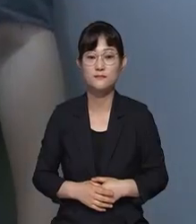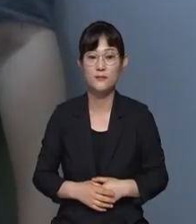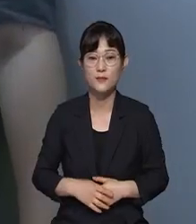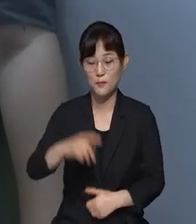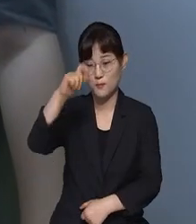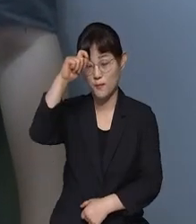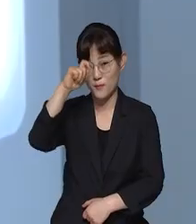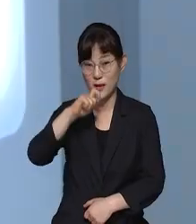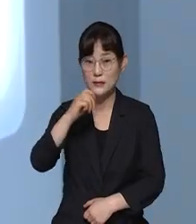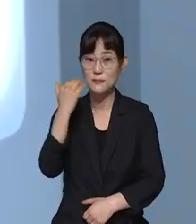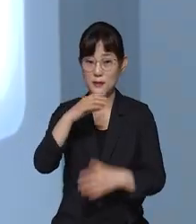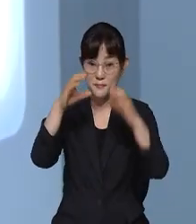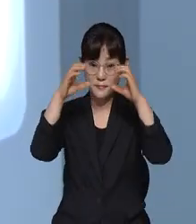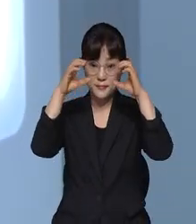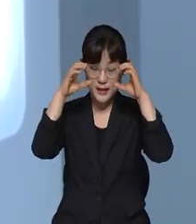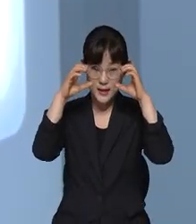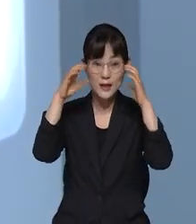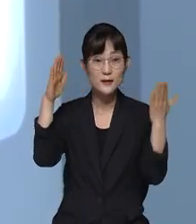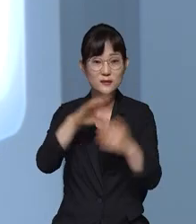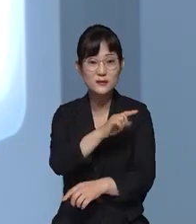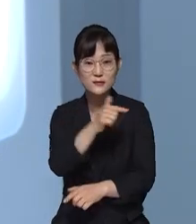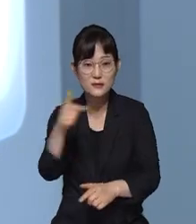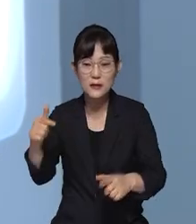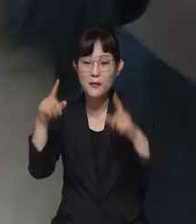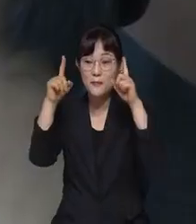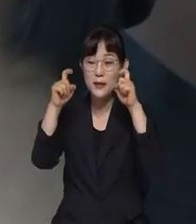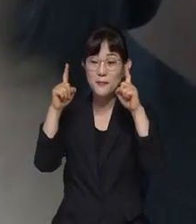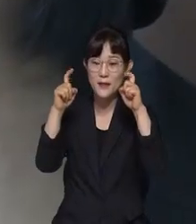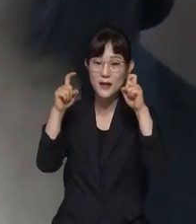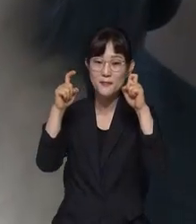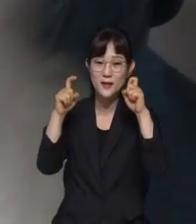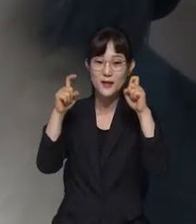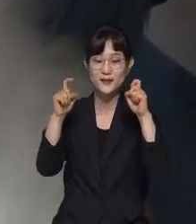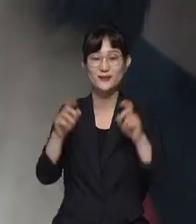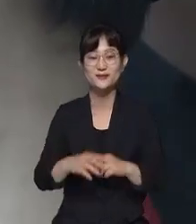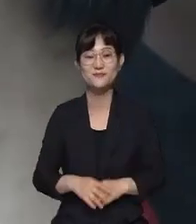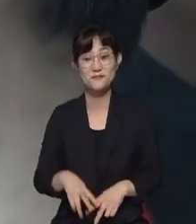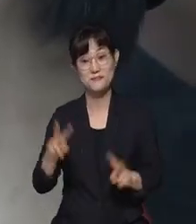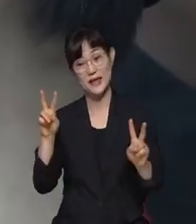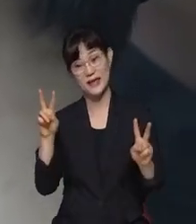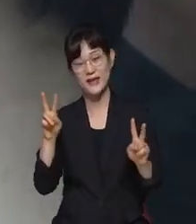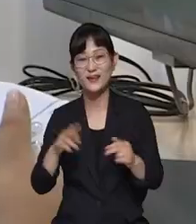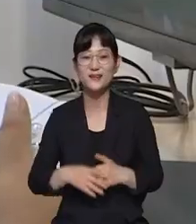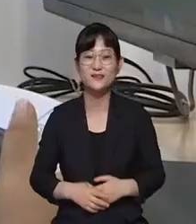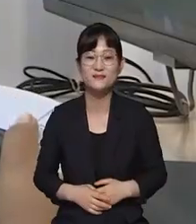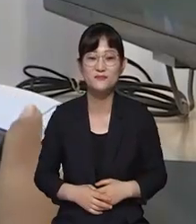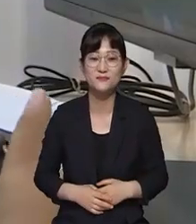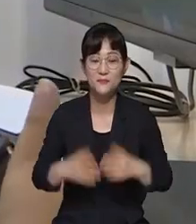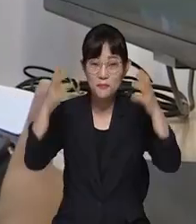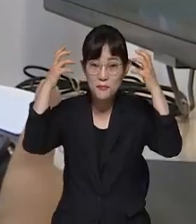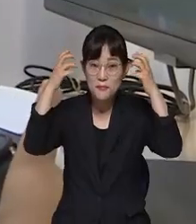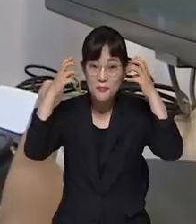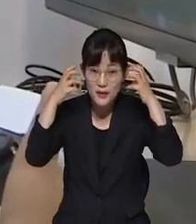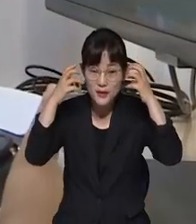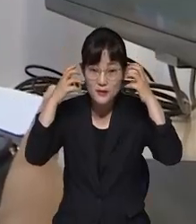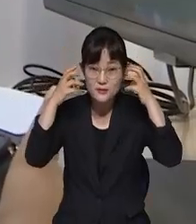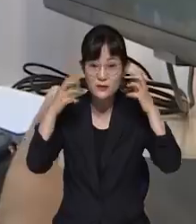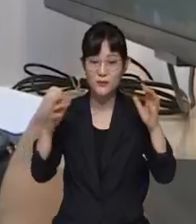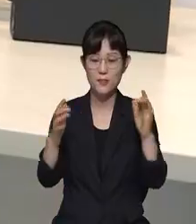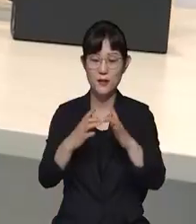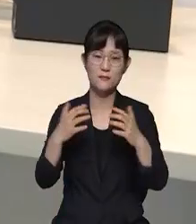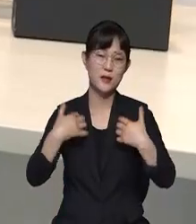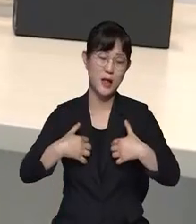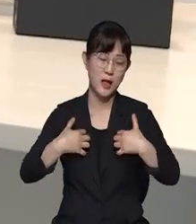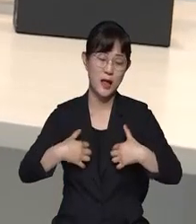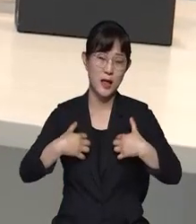모자와 선글라스를 쓴 학생들이 스티커 사진기 앞에서 자세를 취합니다. 헤드셋을 착용한 학생은